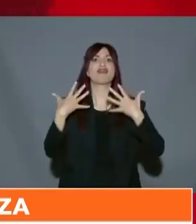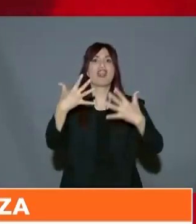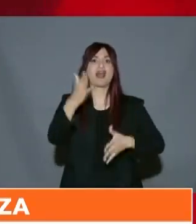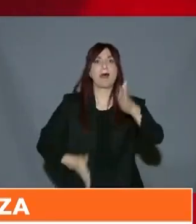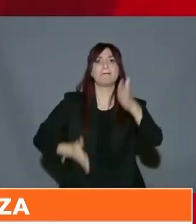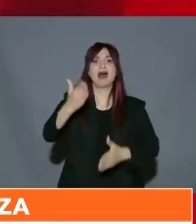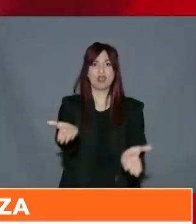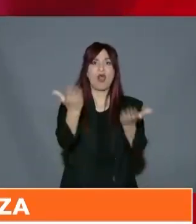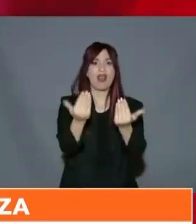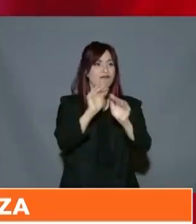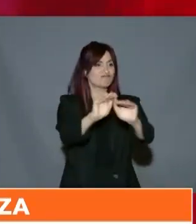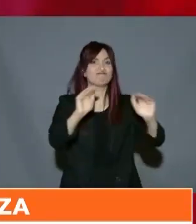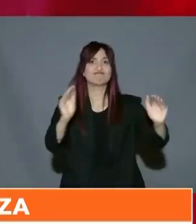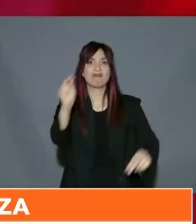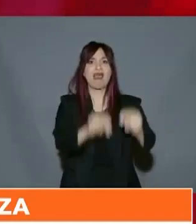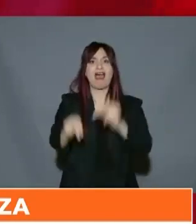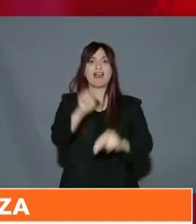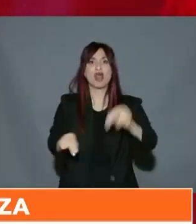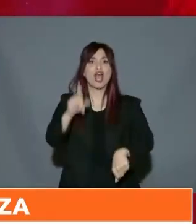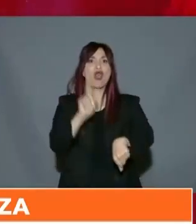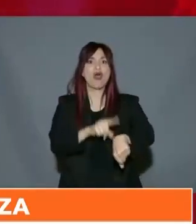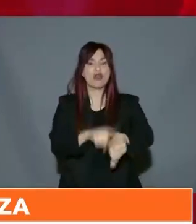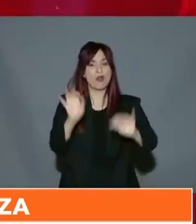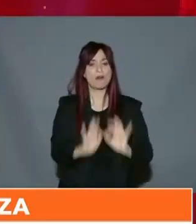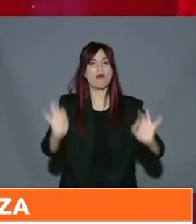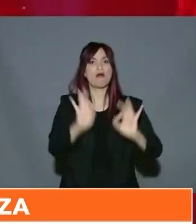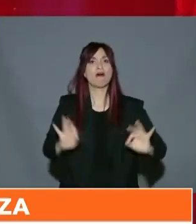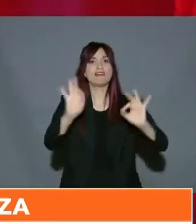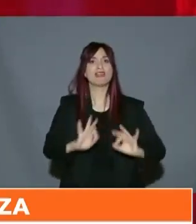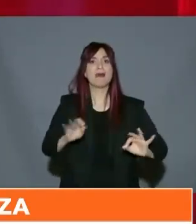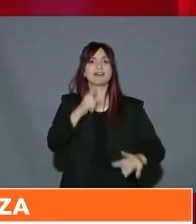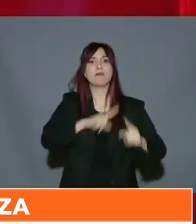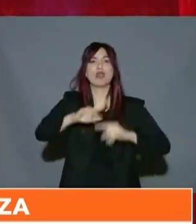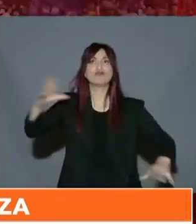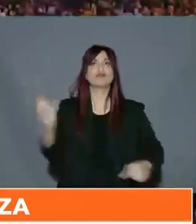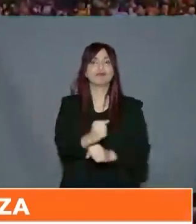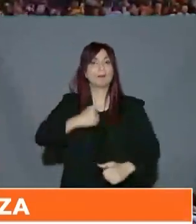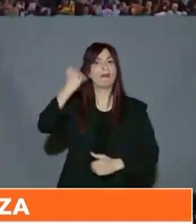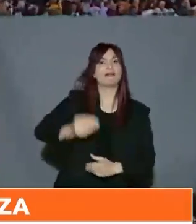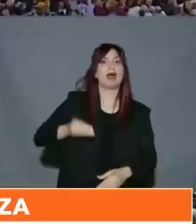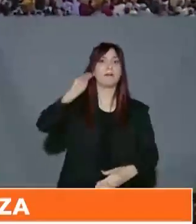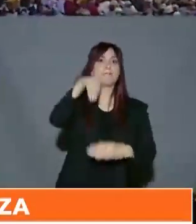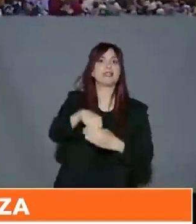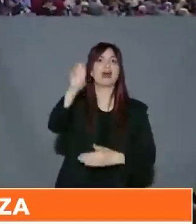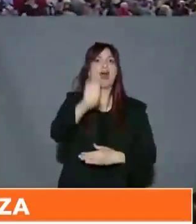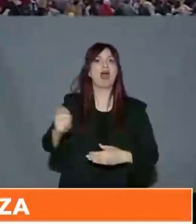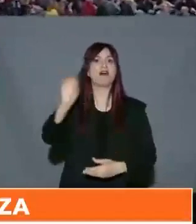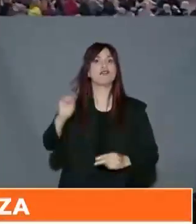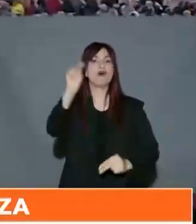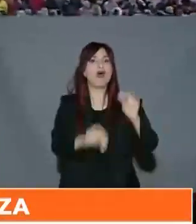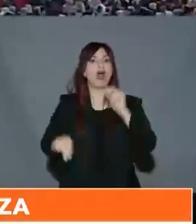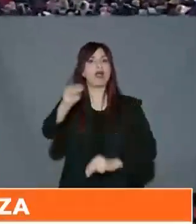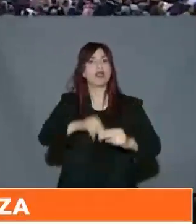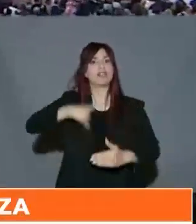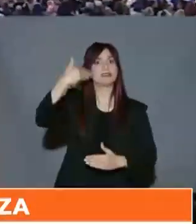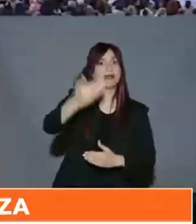Μαρτίου, ώστε ο νικητής να έχει χρόνο για τη δύσκολη μάχη των ευρωεκλογών και ανοιχτό ορίζοντα για τις εθνικές εκλογές.